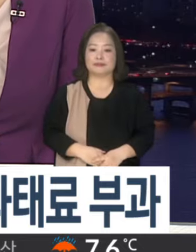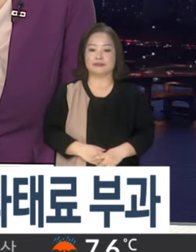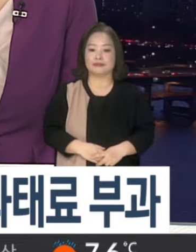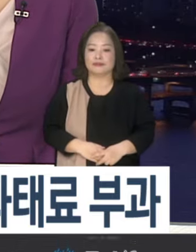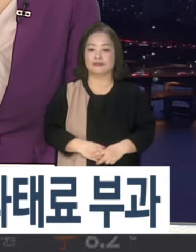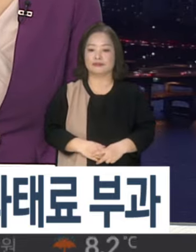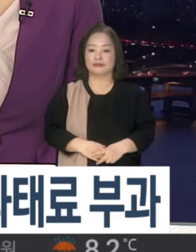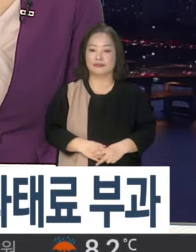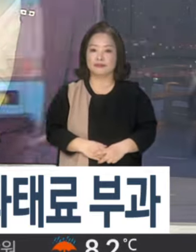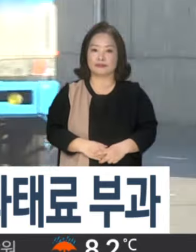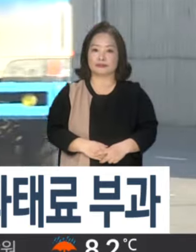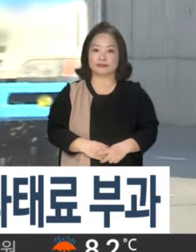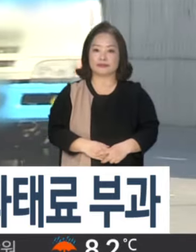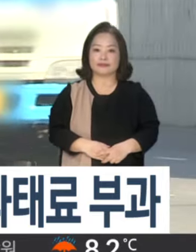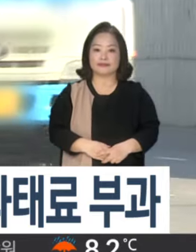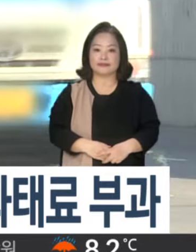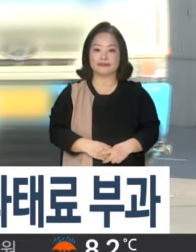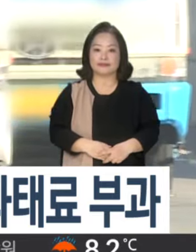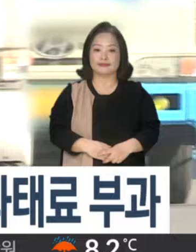보도합니다.